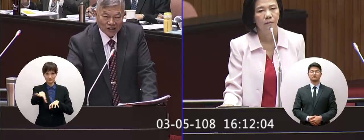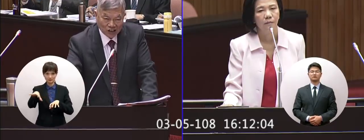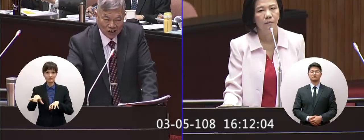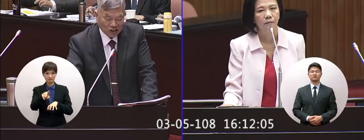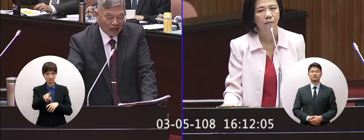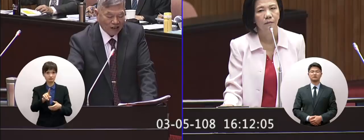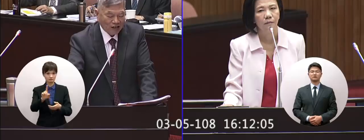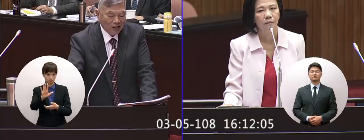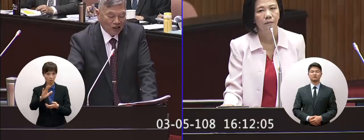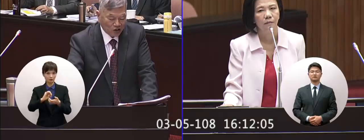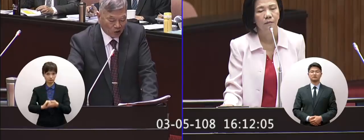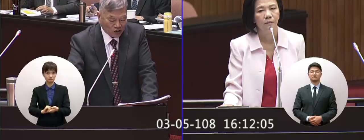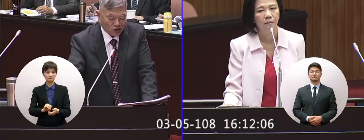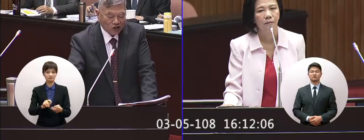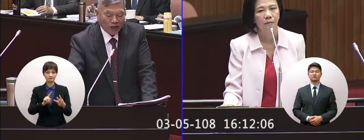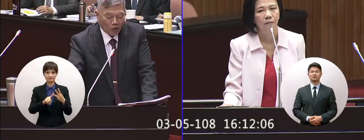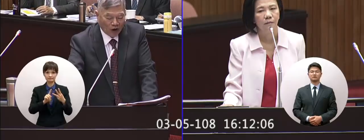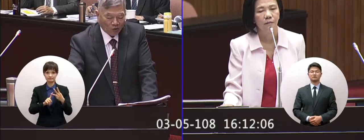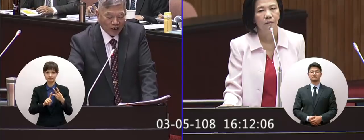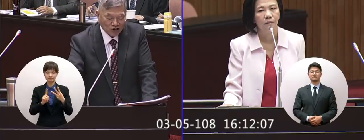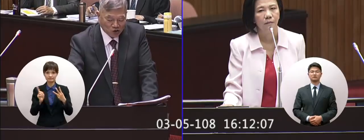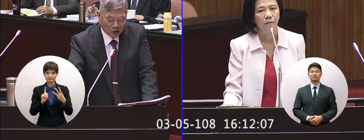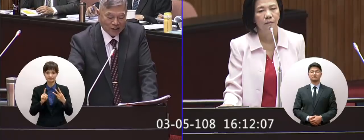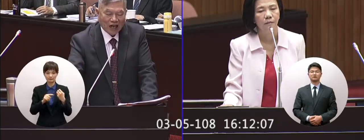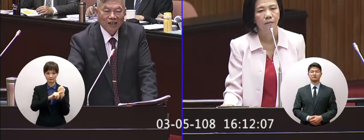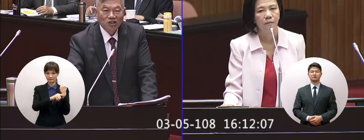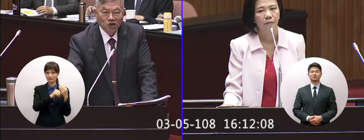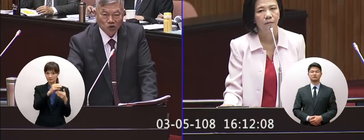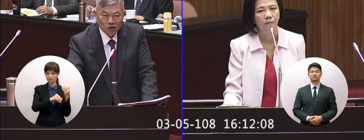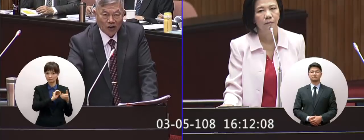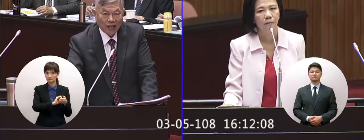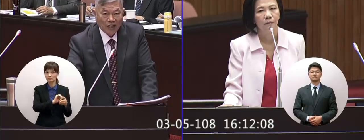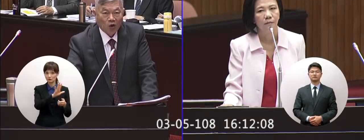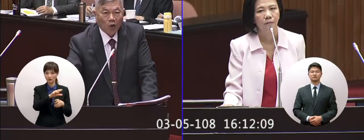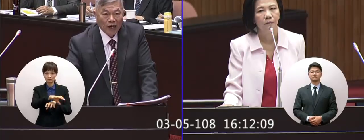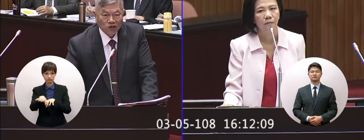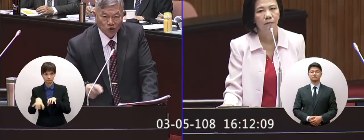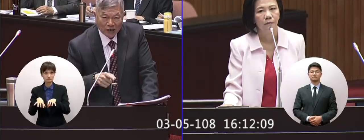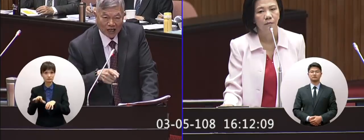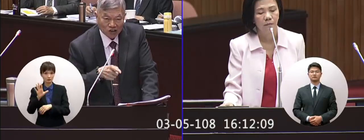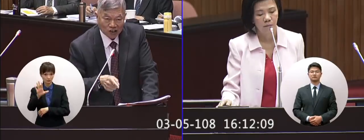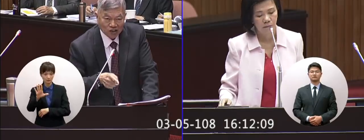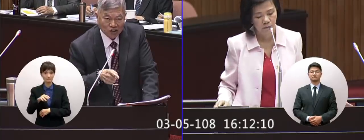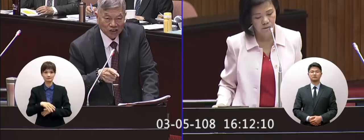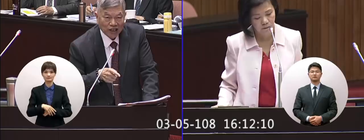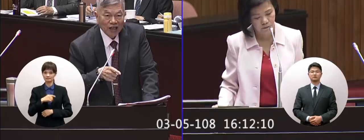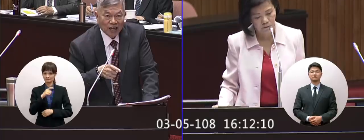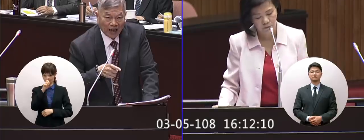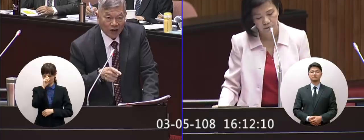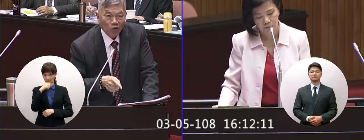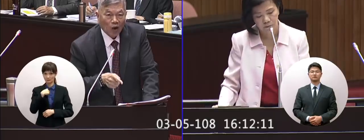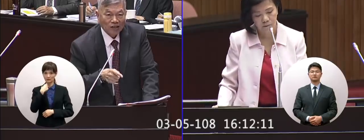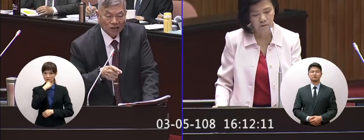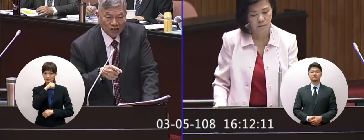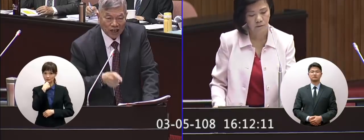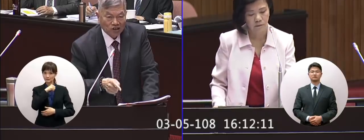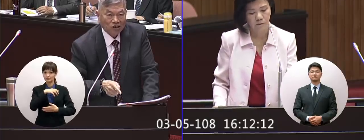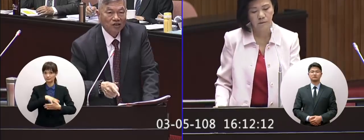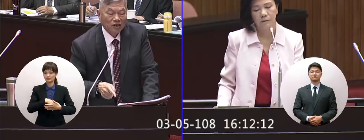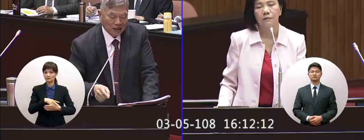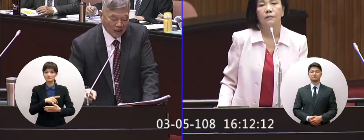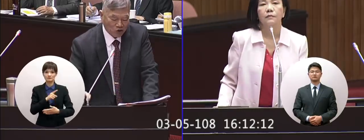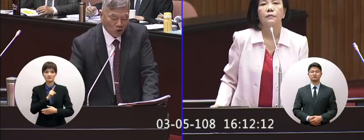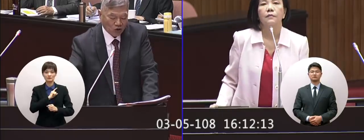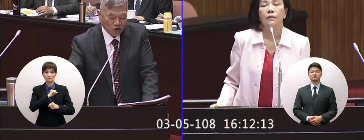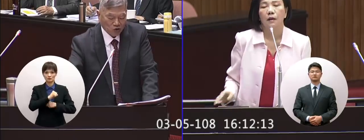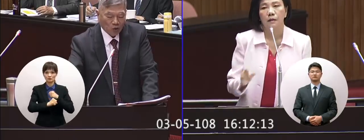域。那第三个，有了这些法规跟实验场域，就是要给国内自驾车的这些研发的业